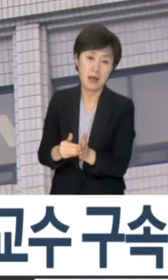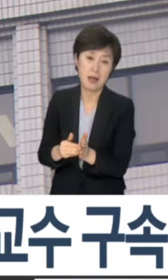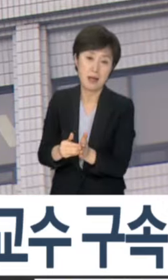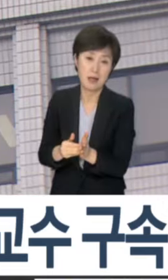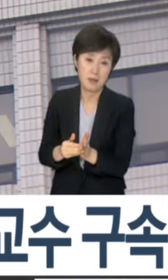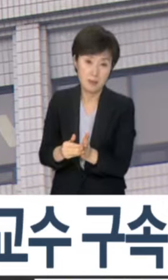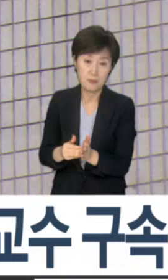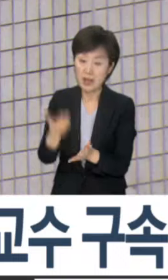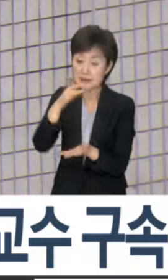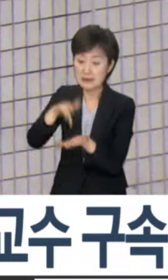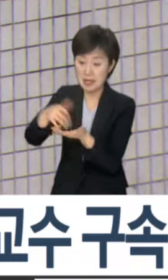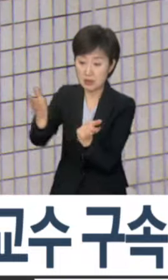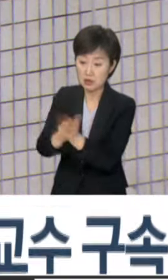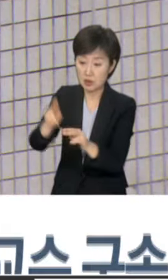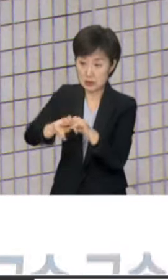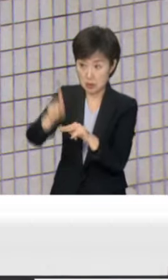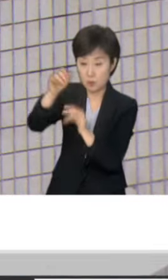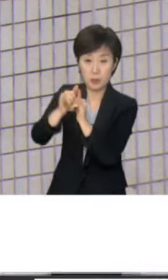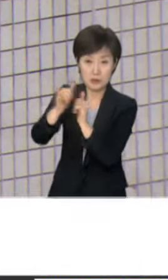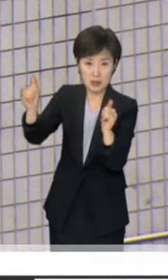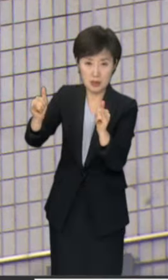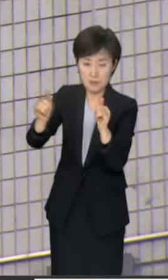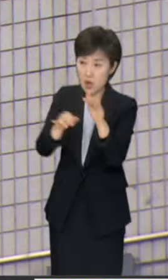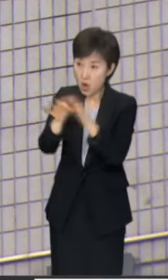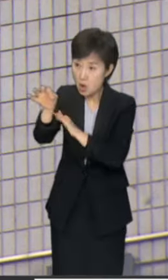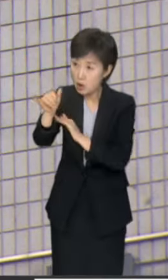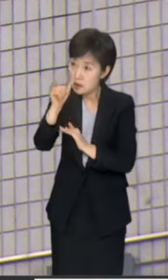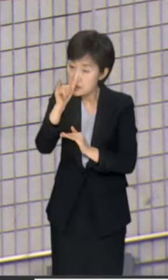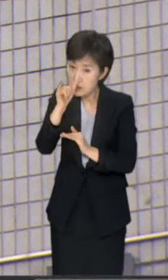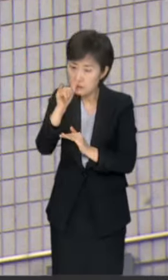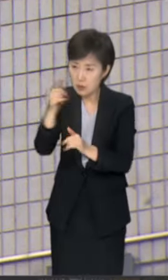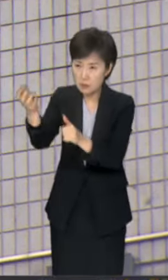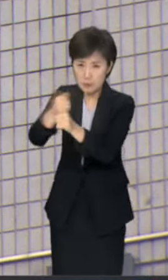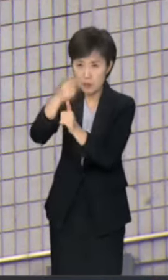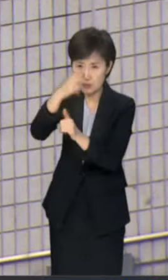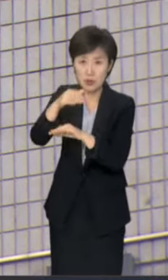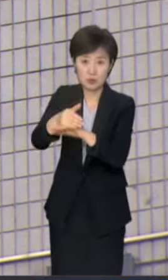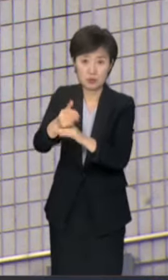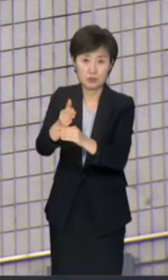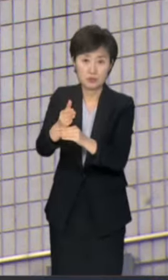검찰은 식약처 고의 관계자의 청탁 키온 의혹으로 BC 수사하고 있습니다